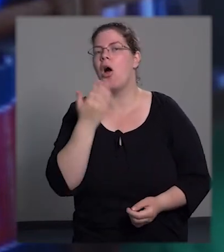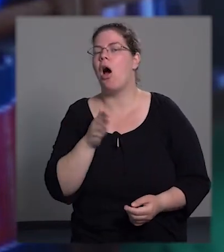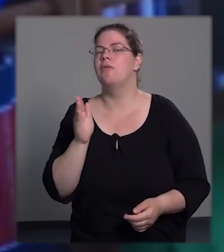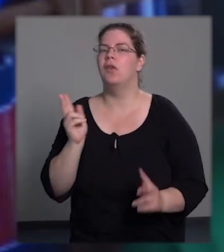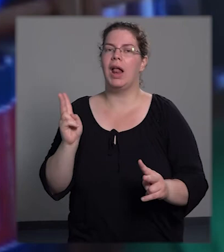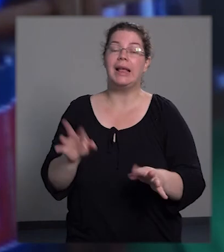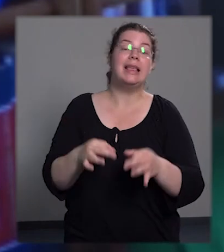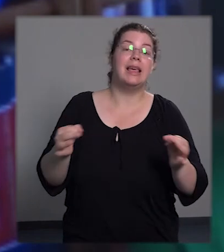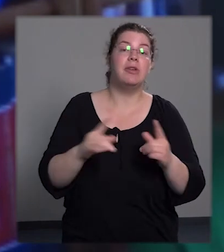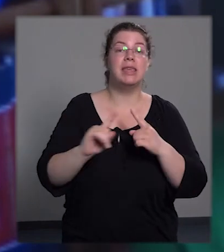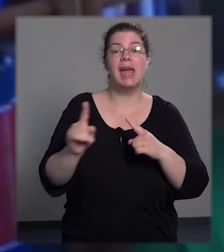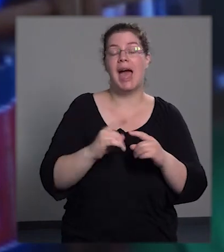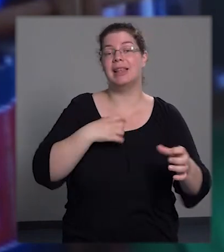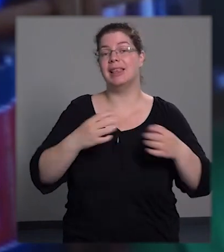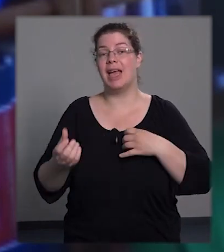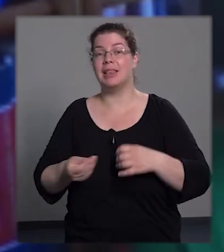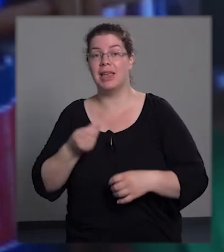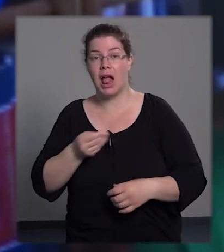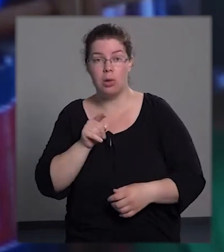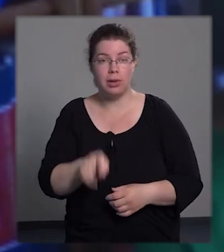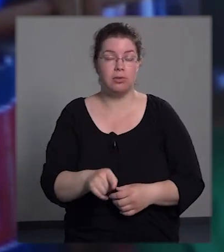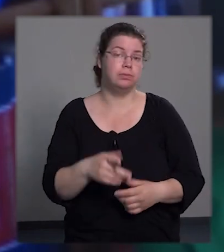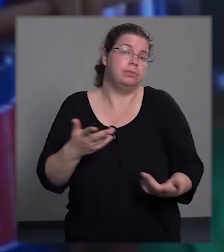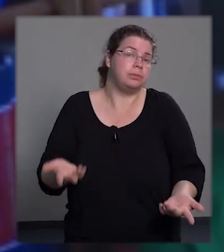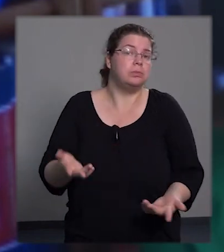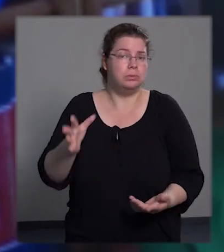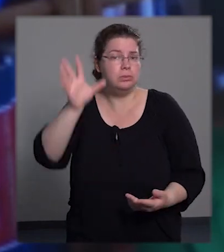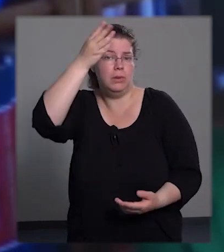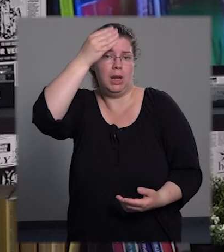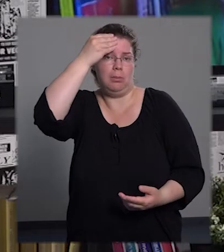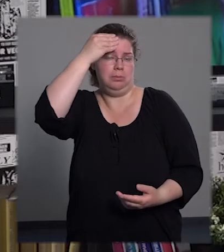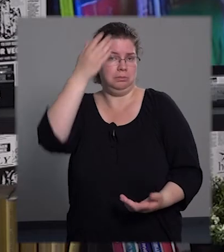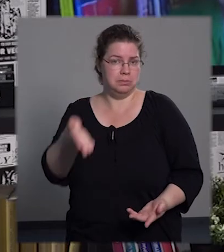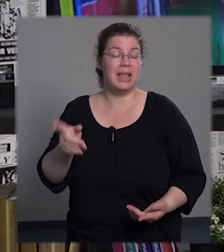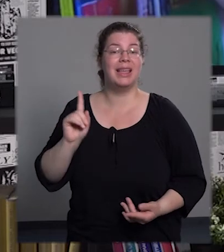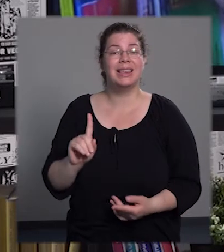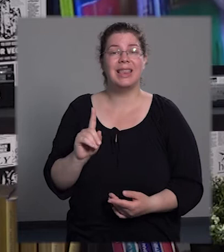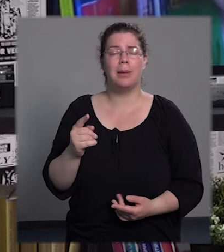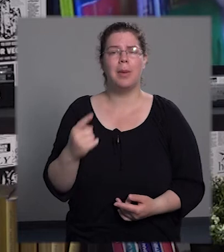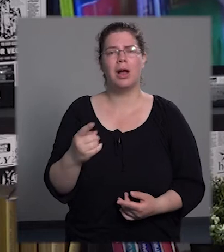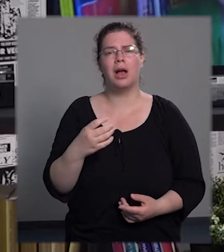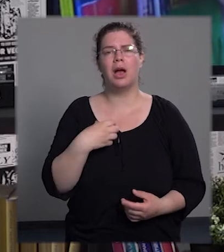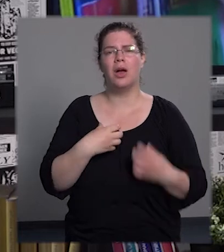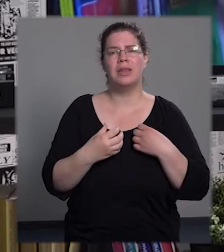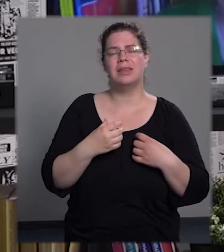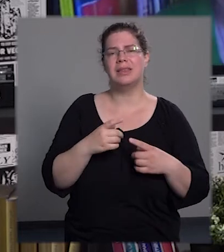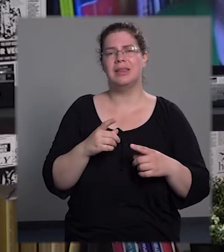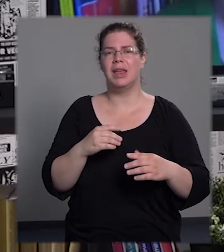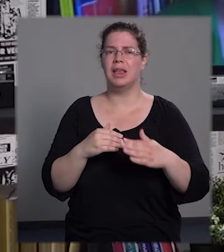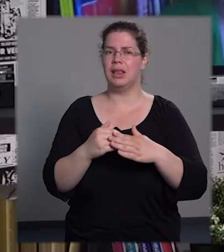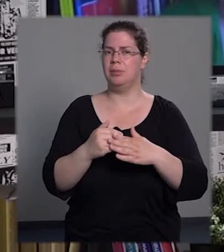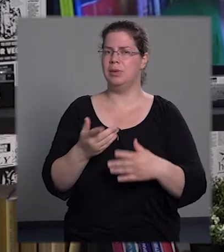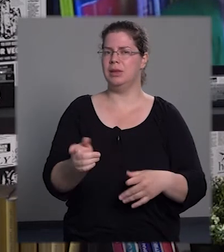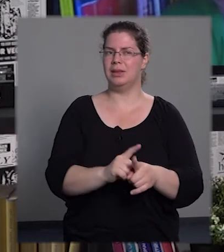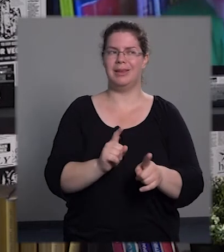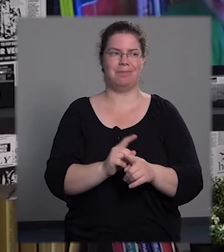nyilván jár egy színházi előadáson, akkor az megmarad az emlékezetében. De maga a színész lét az így, ilyen